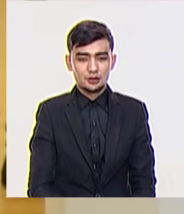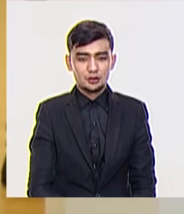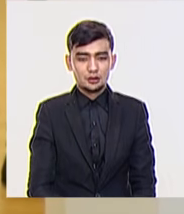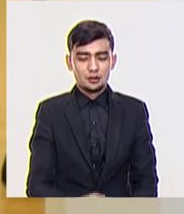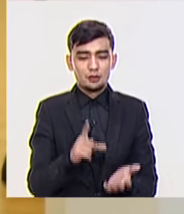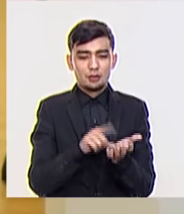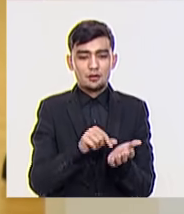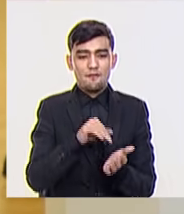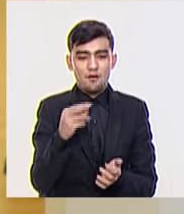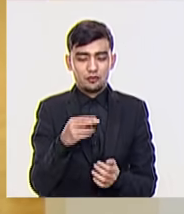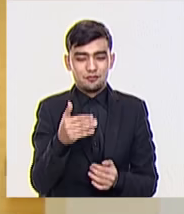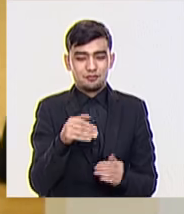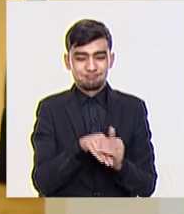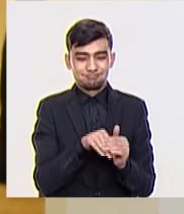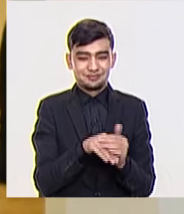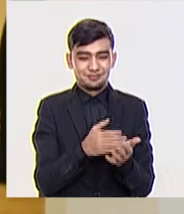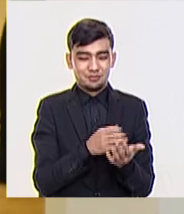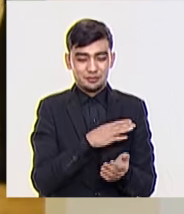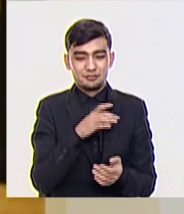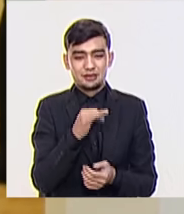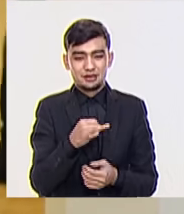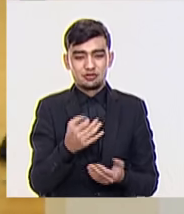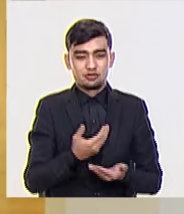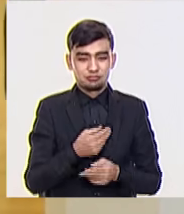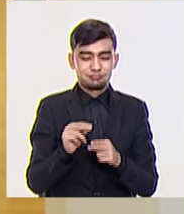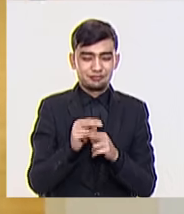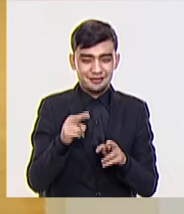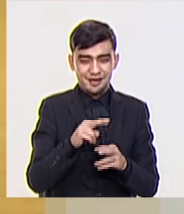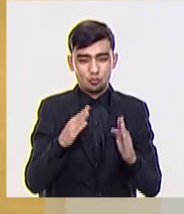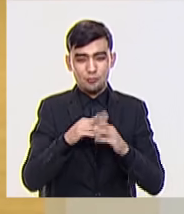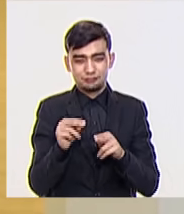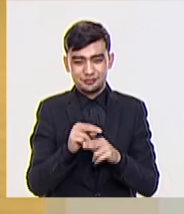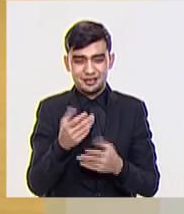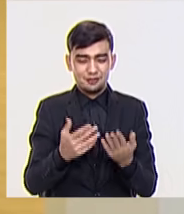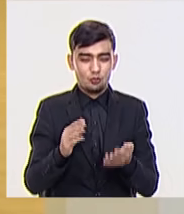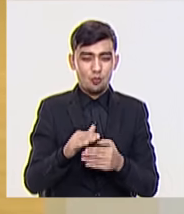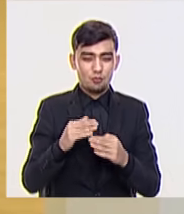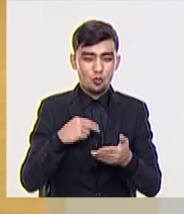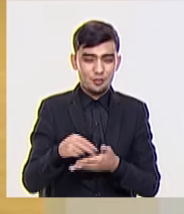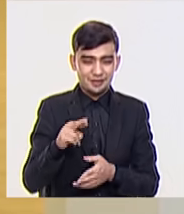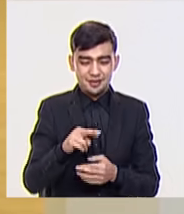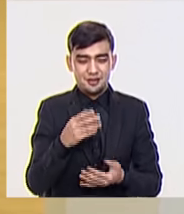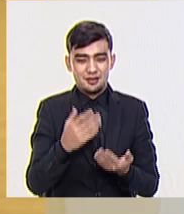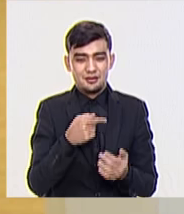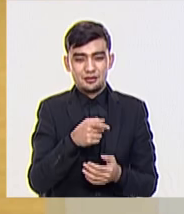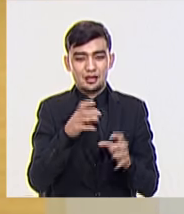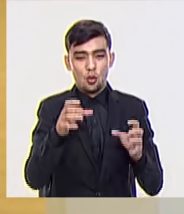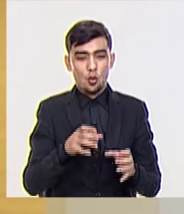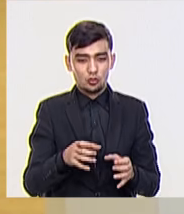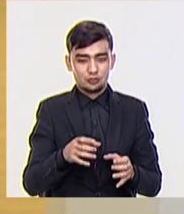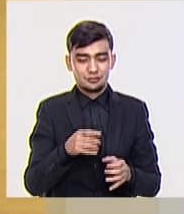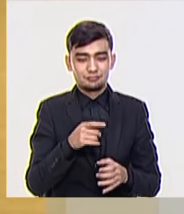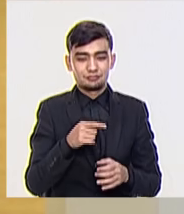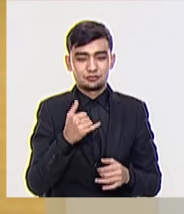Зейнетақы жинақтарын тұрғын үй жағдайды жақсарту үшін пайдаланатын қаражаттар туралы ережелер